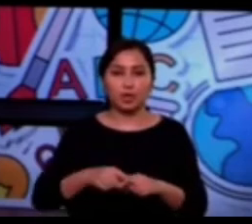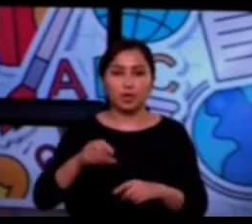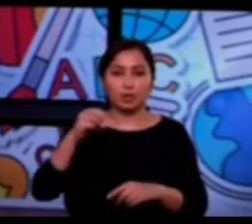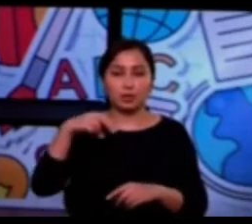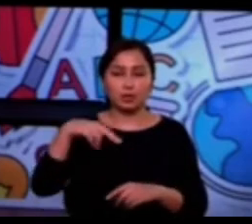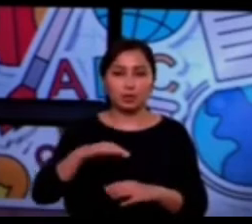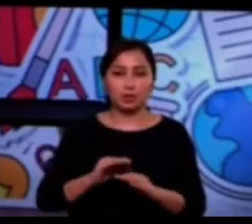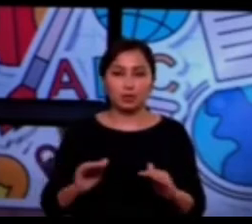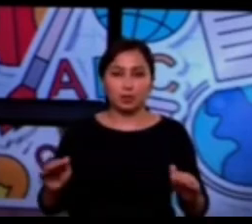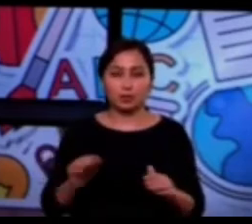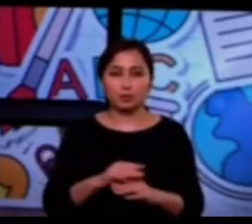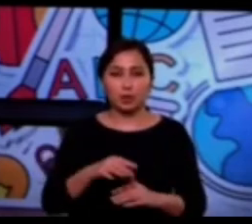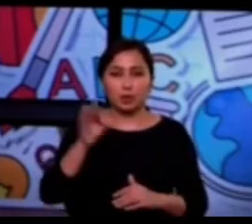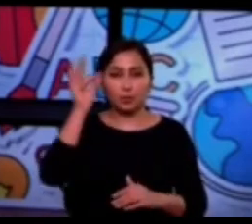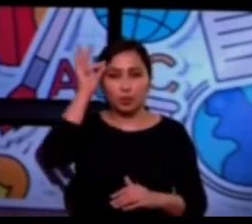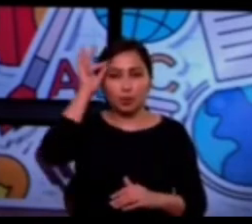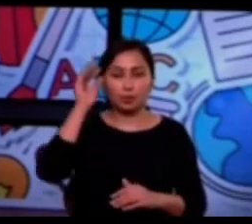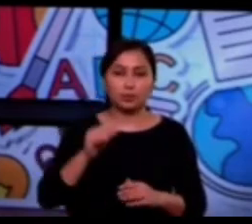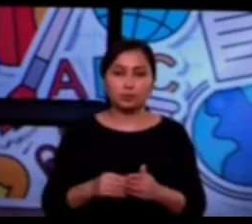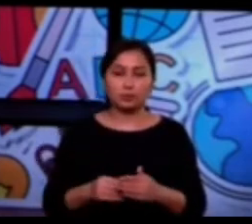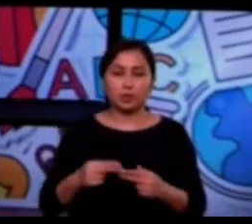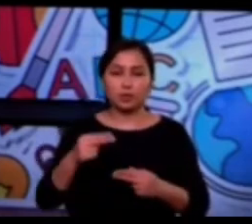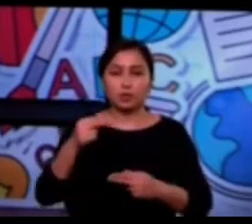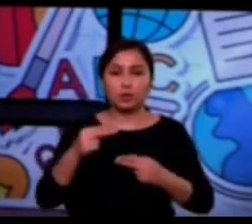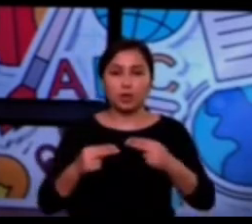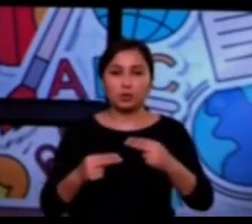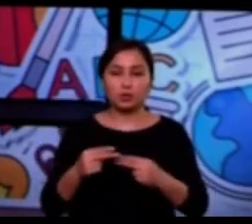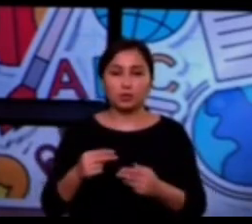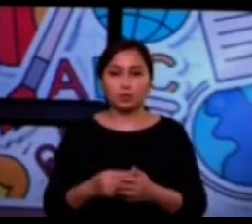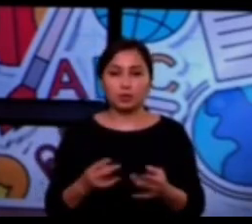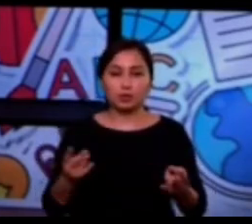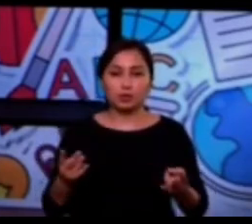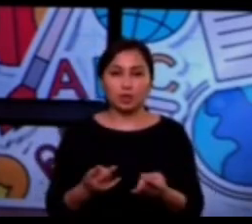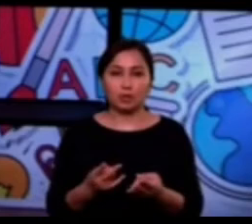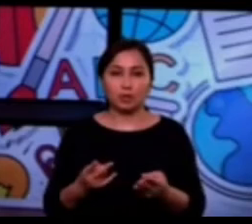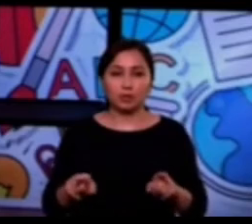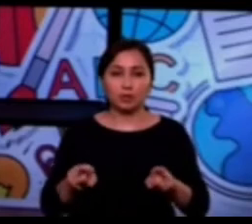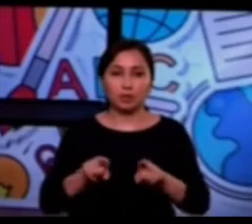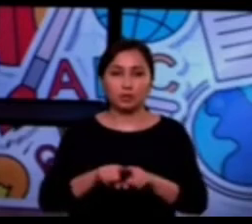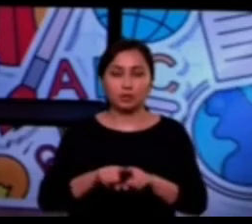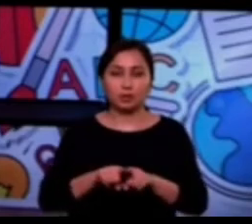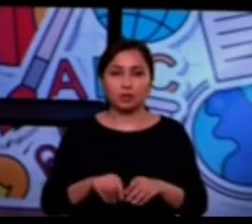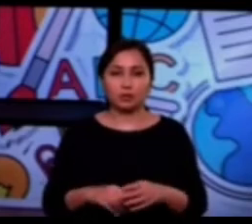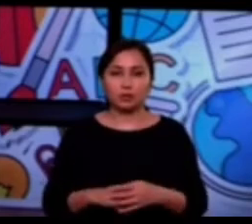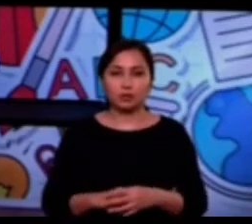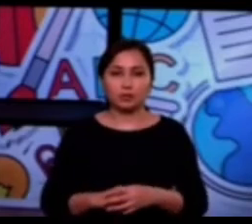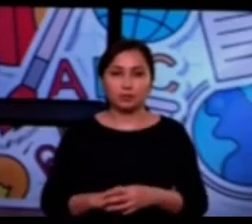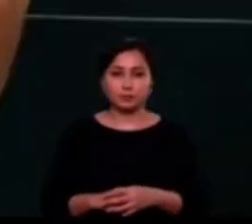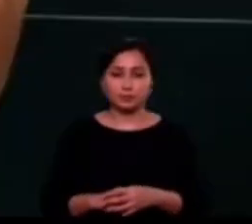Ребятки, не забывайте, что расстояние между элементами должно быть одинаковое.